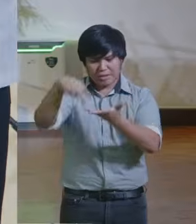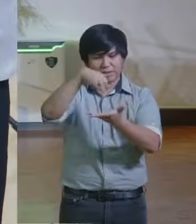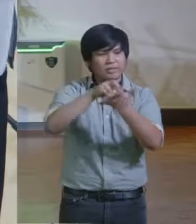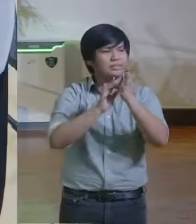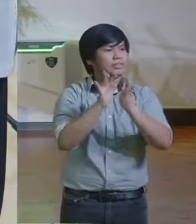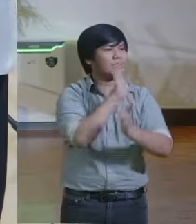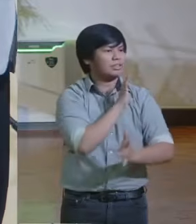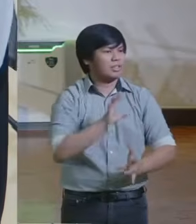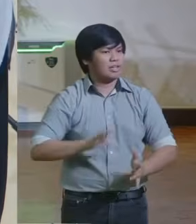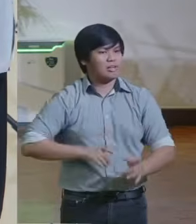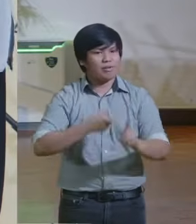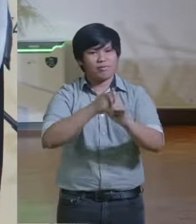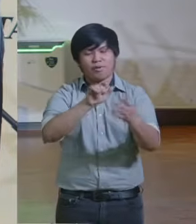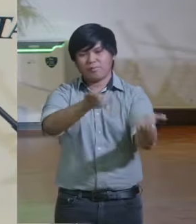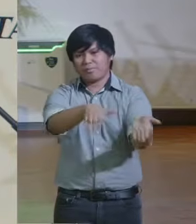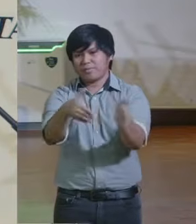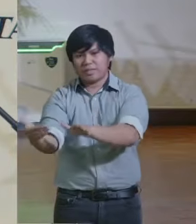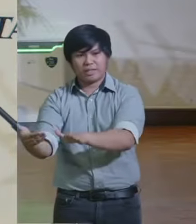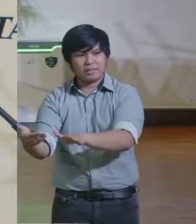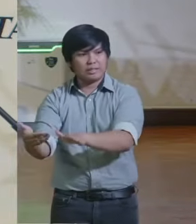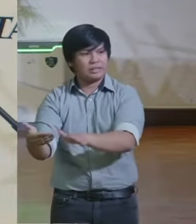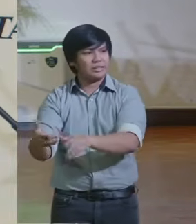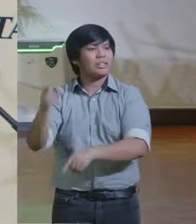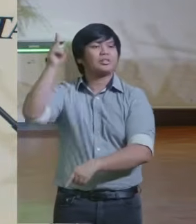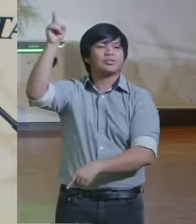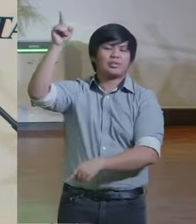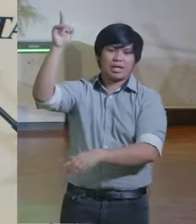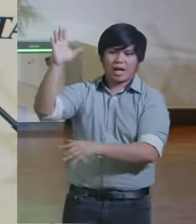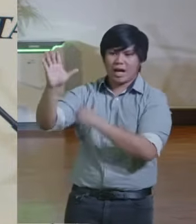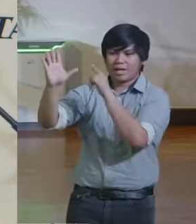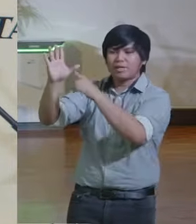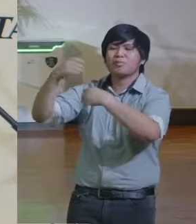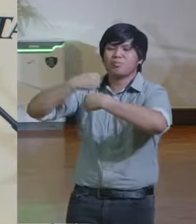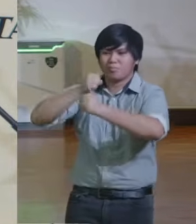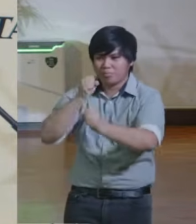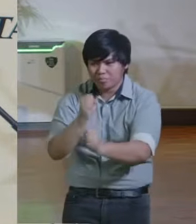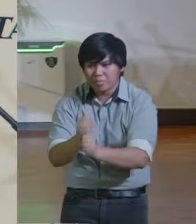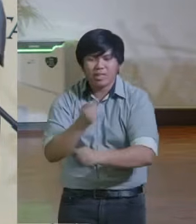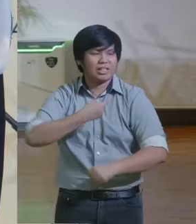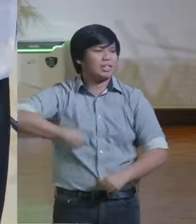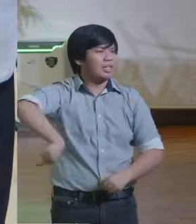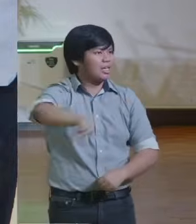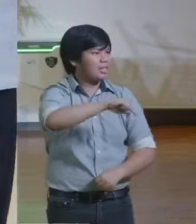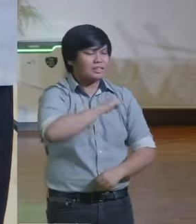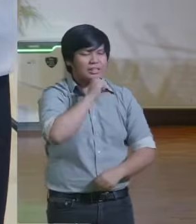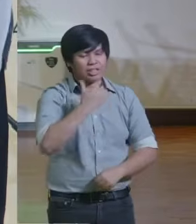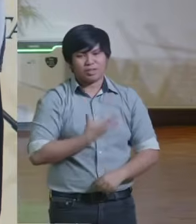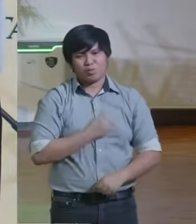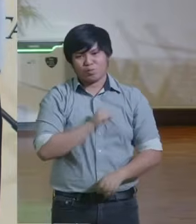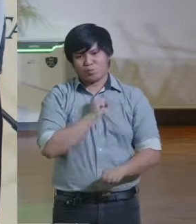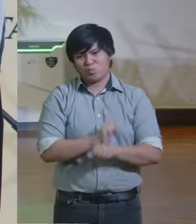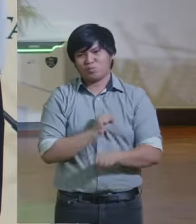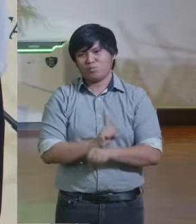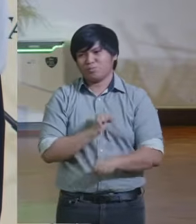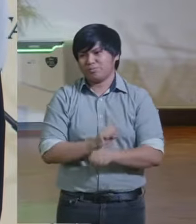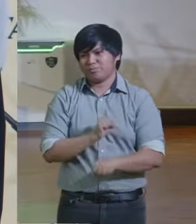Jesus Christ from the dead." He has caused us. Not we. He.